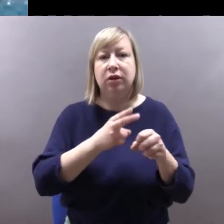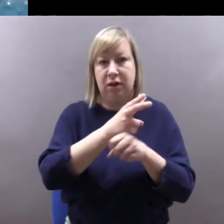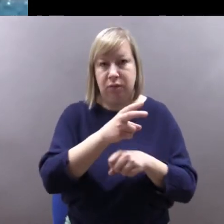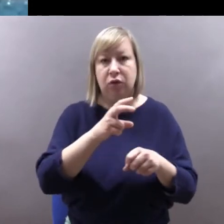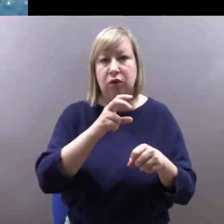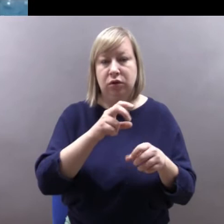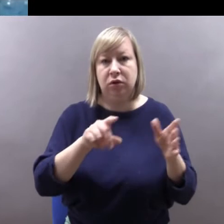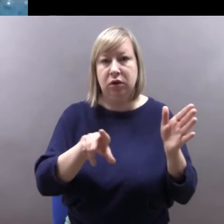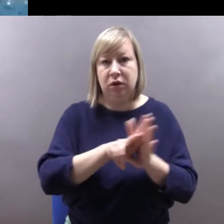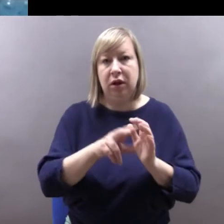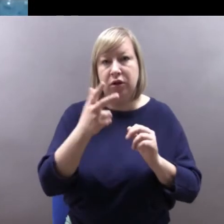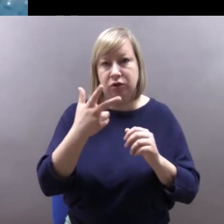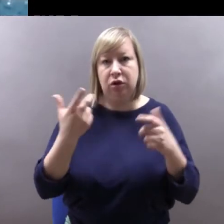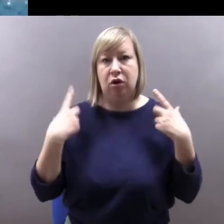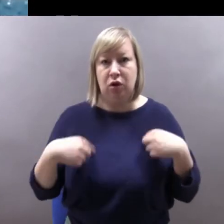które